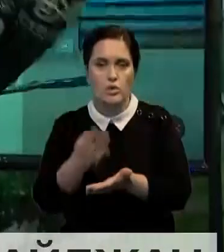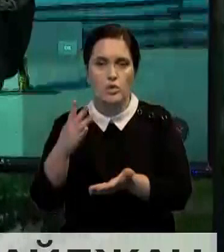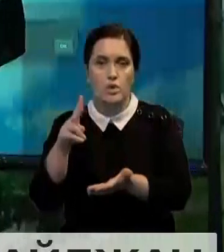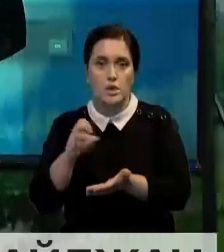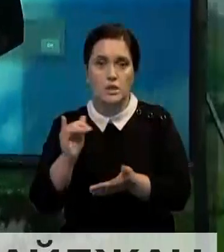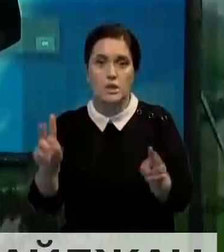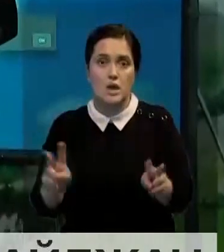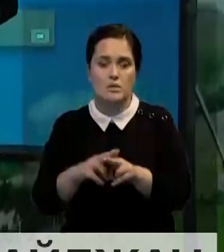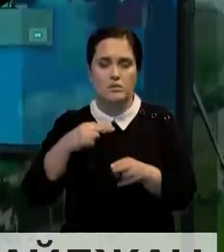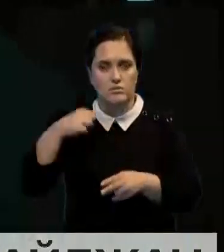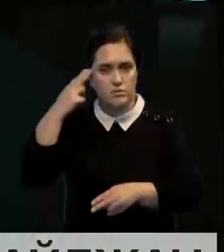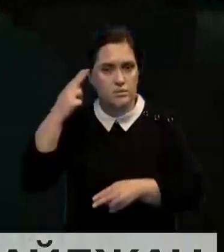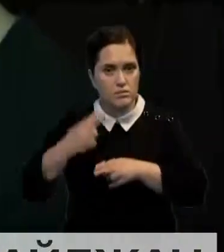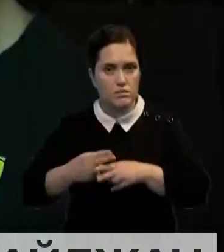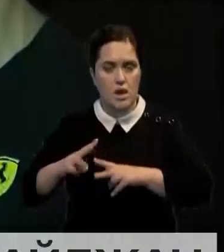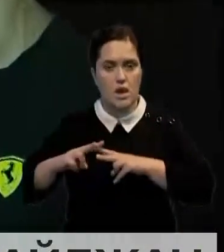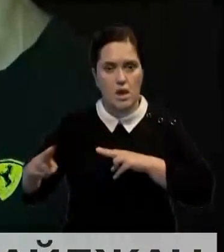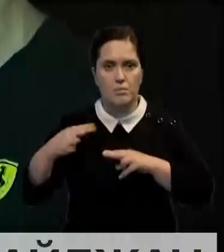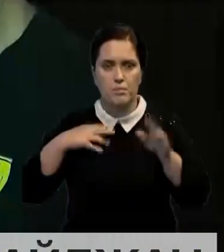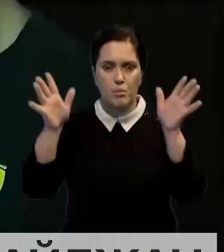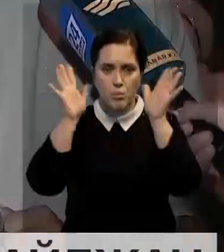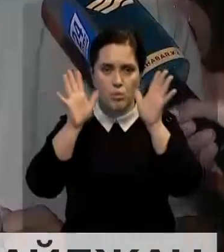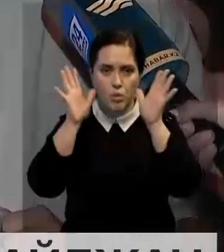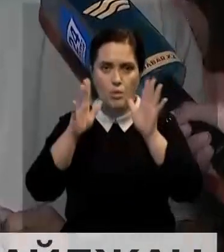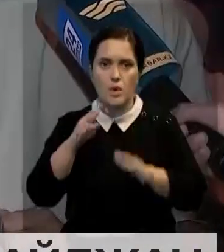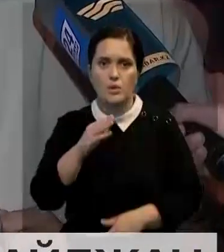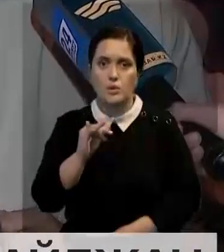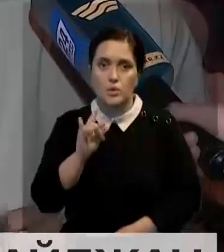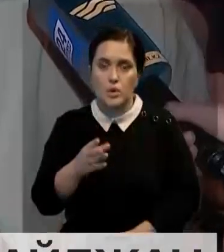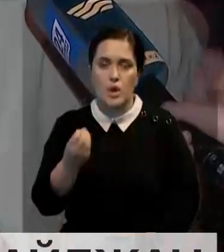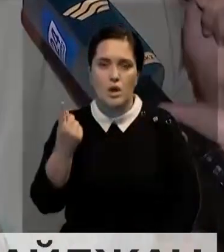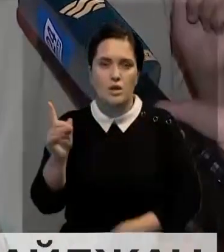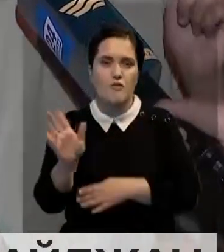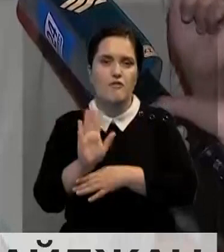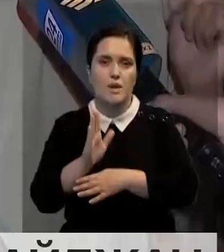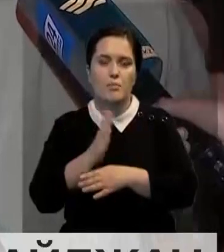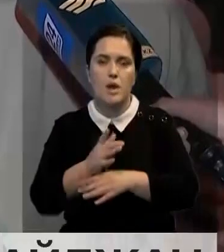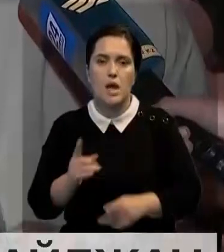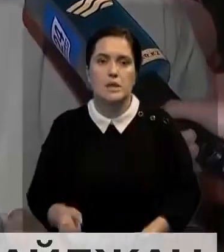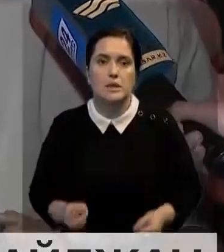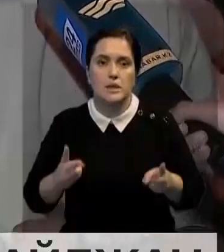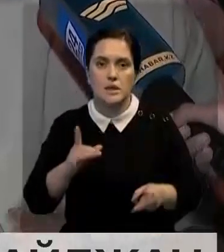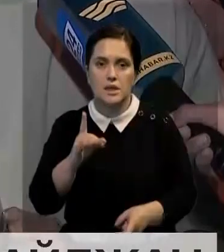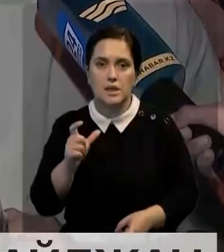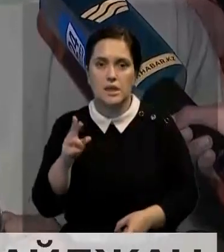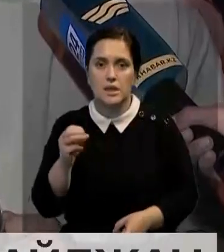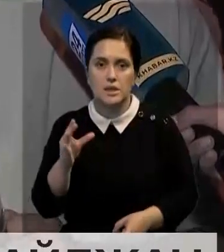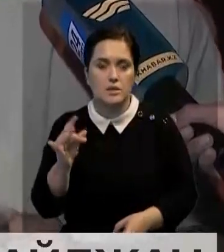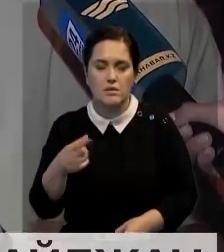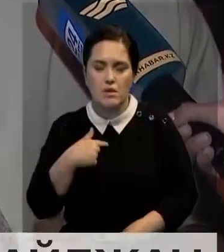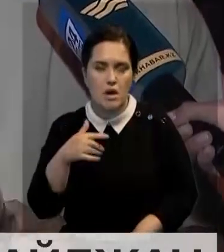Это братская страна, скажем. Ну, мы все мусульмане, скажем, все тюрки. Есть один фильм «Рэкетир», есть у вас отличный фильм, я его